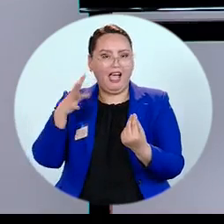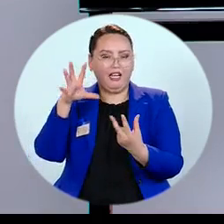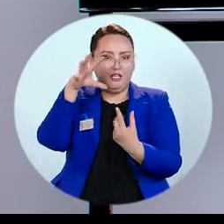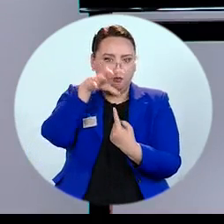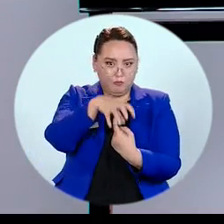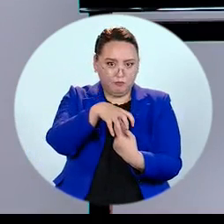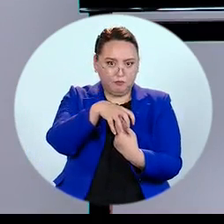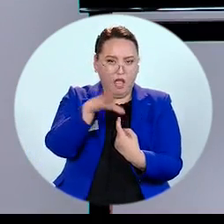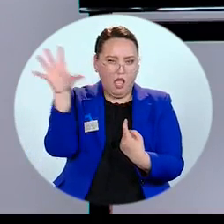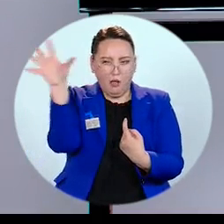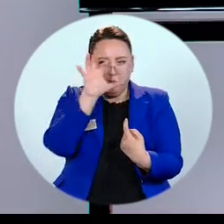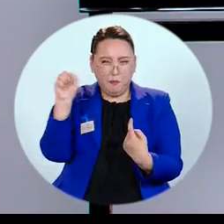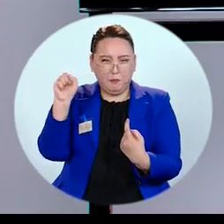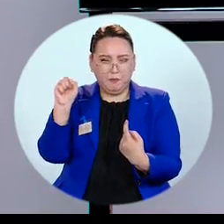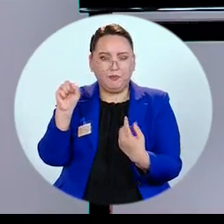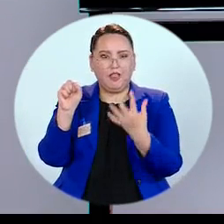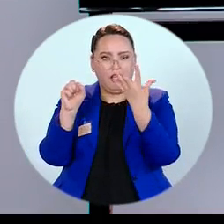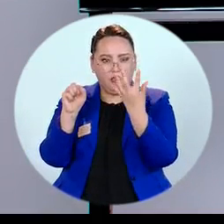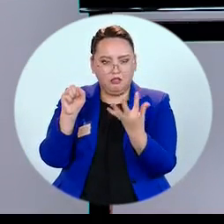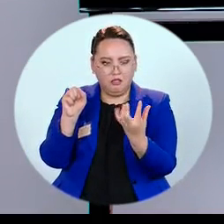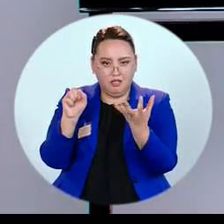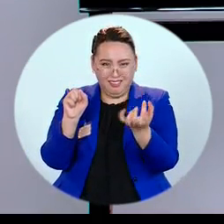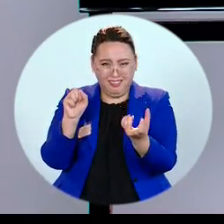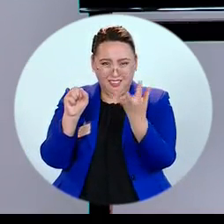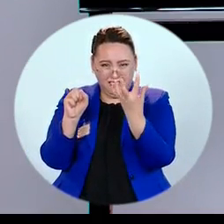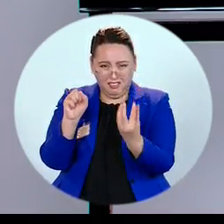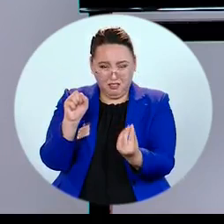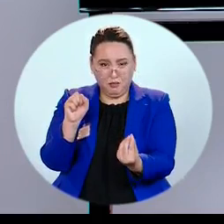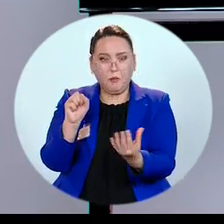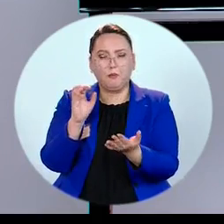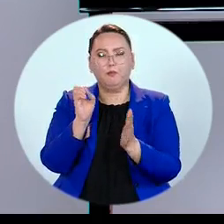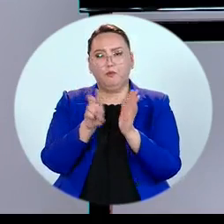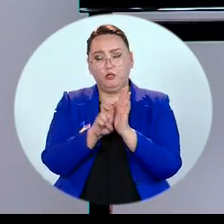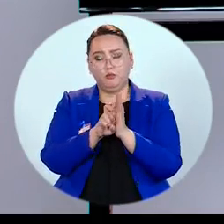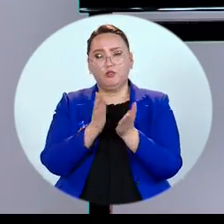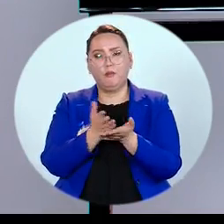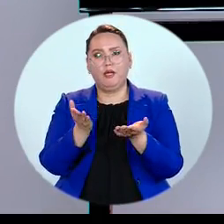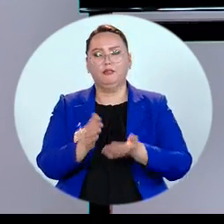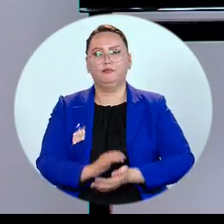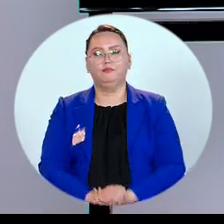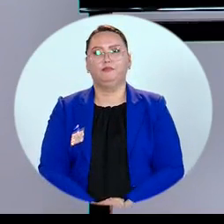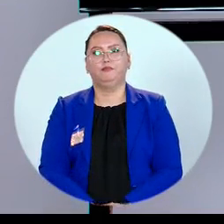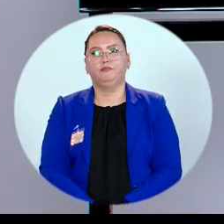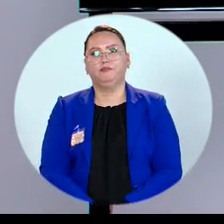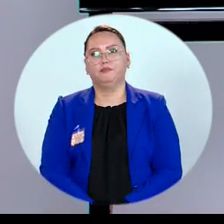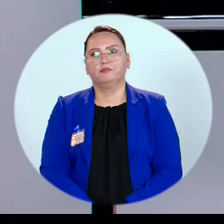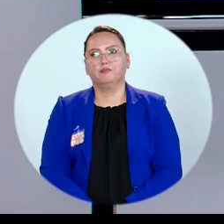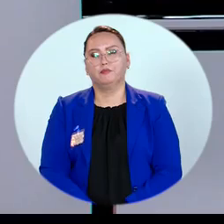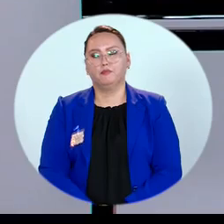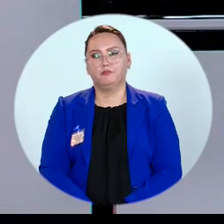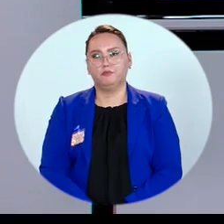སྱེད ཁེ ཧི མི ནཉུུ འག བྱལ ཧེག ཏེ པའི བཞས མ པའི གེད